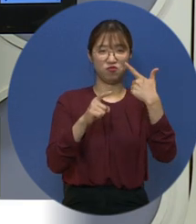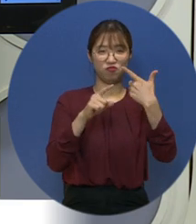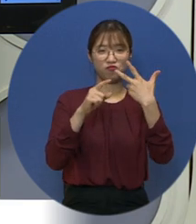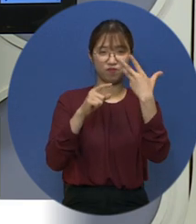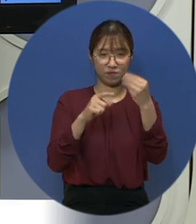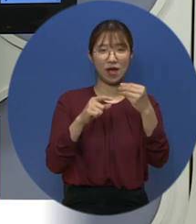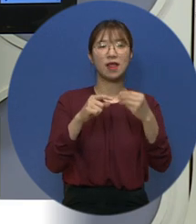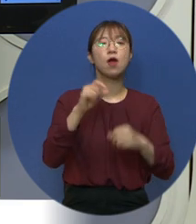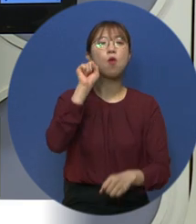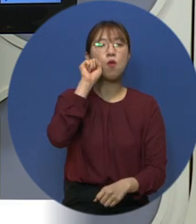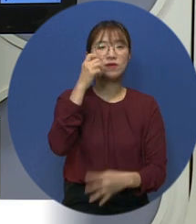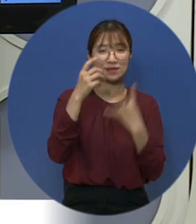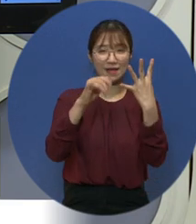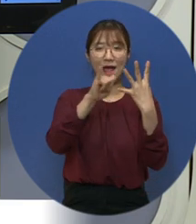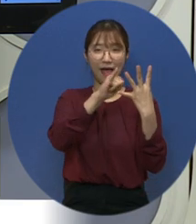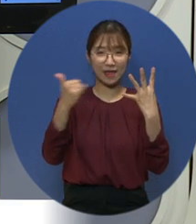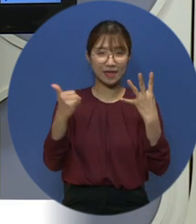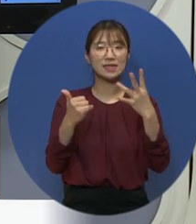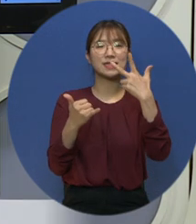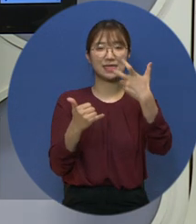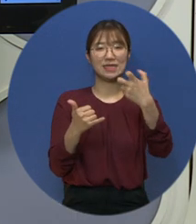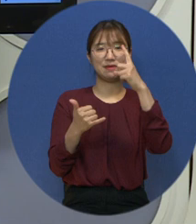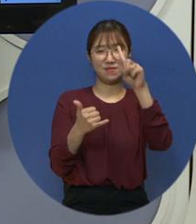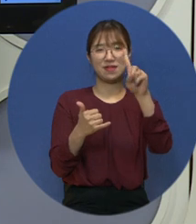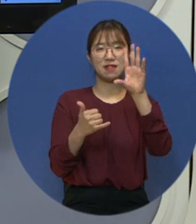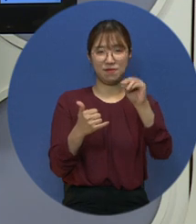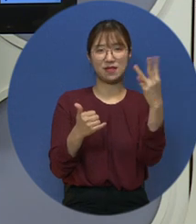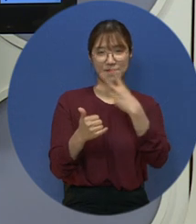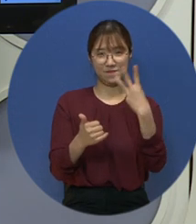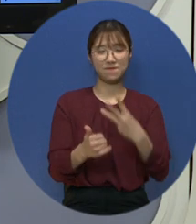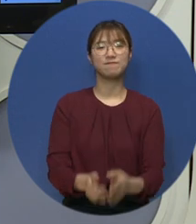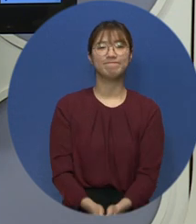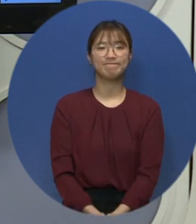월 70 1만 3천 원을 지어 봣습니다